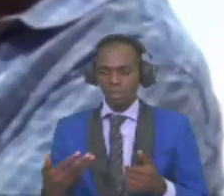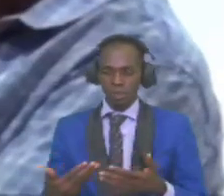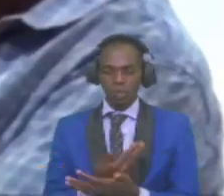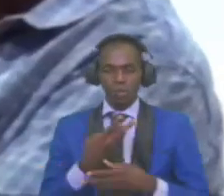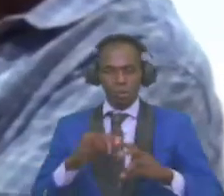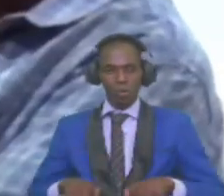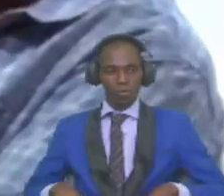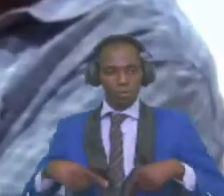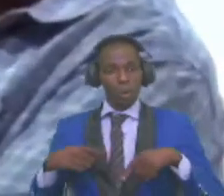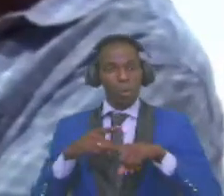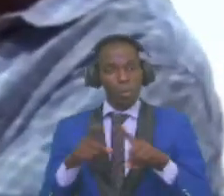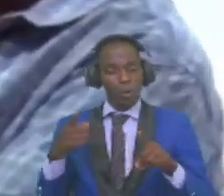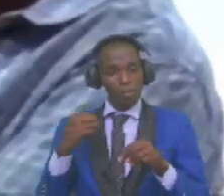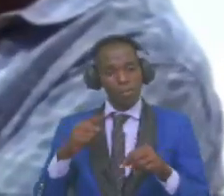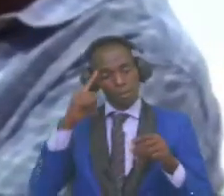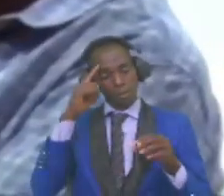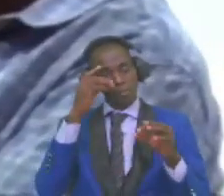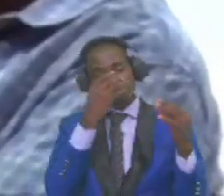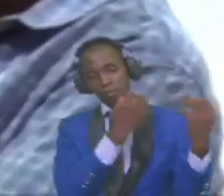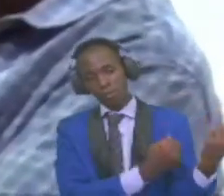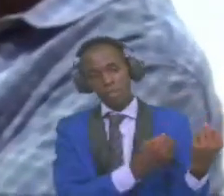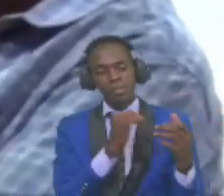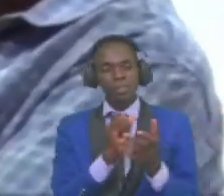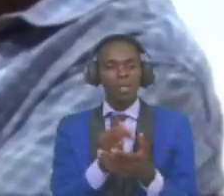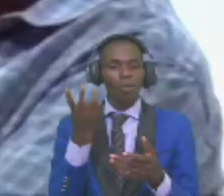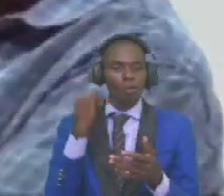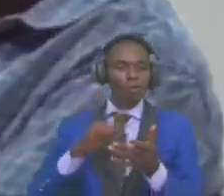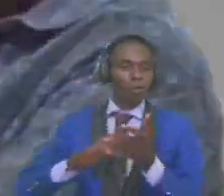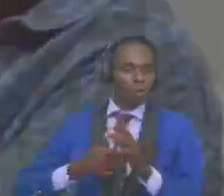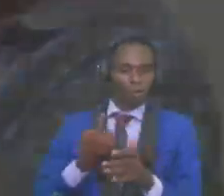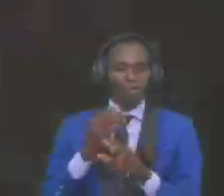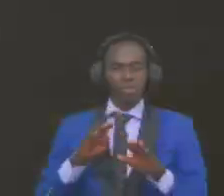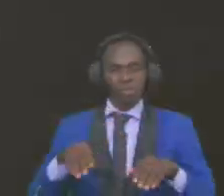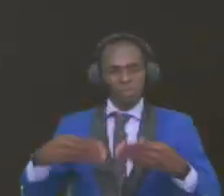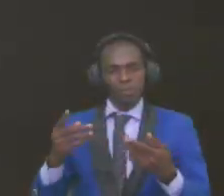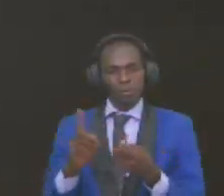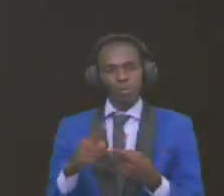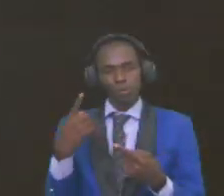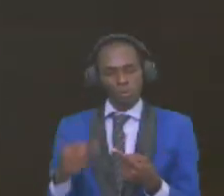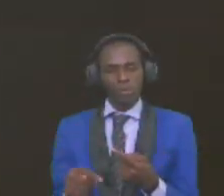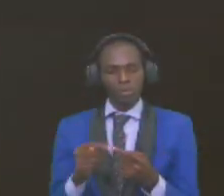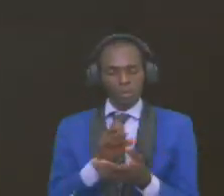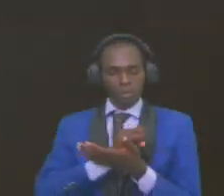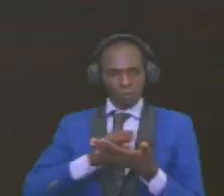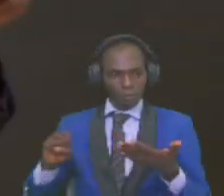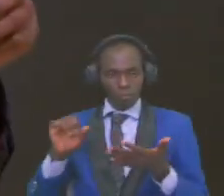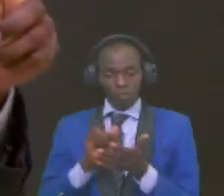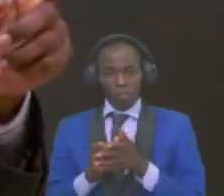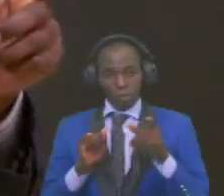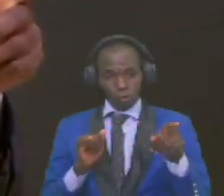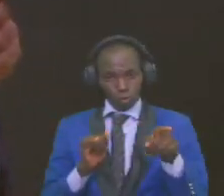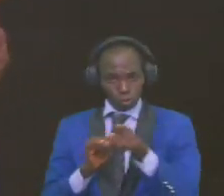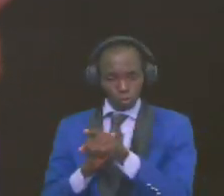modernisme mais la foi qui a été transmise au sein une fois pour toutes